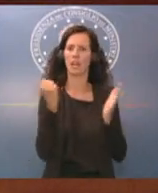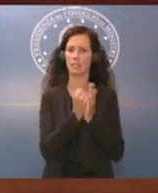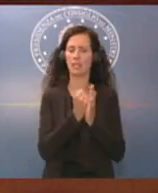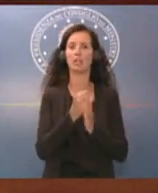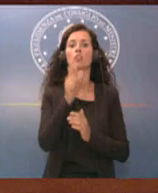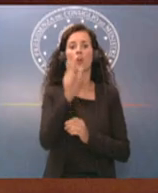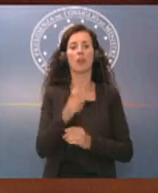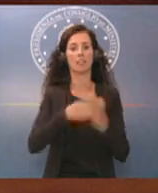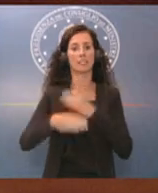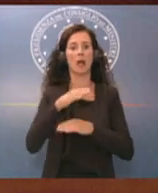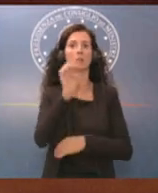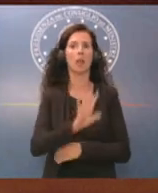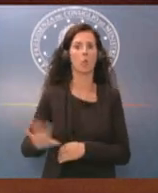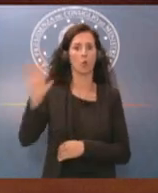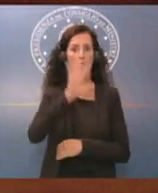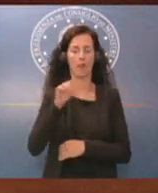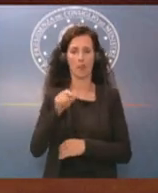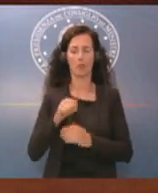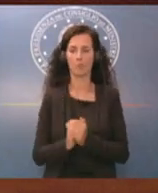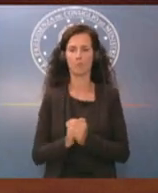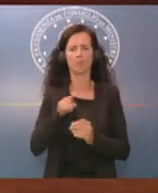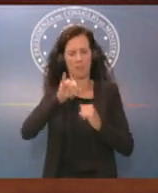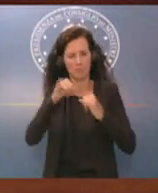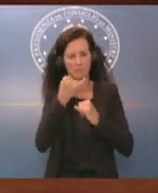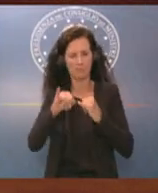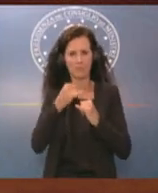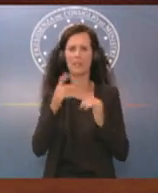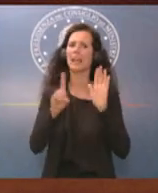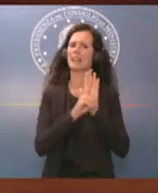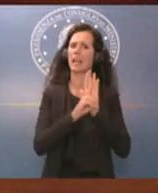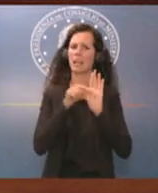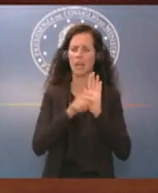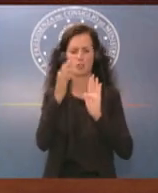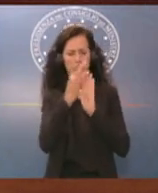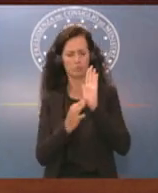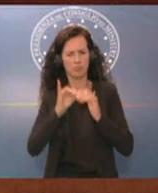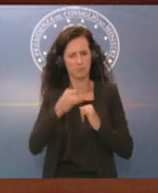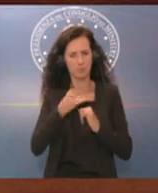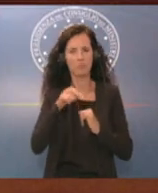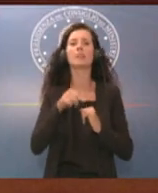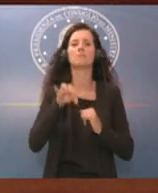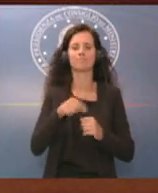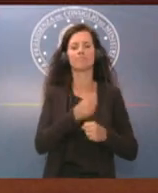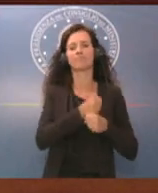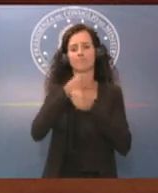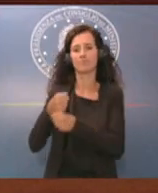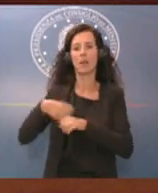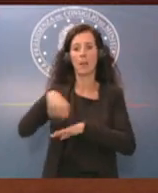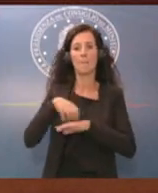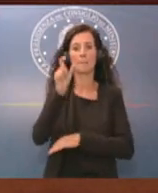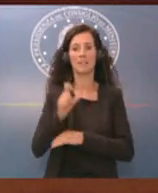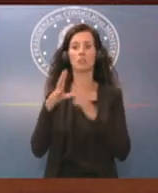disabili europeo. Per entrare meglio nel merito del decreto e delle caratteristiche della piattaforma, passiamo la parola al Ministro